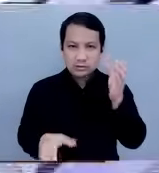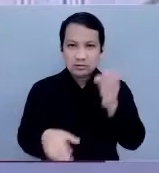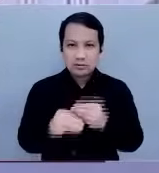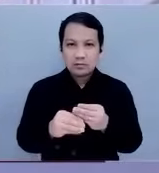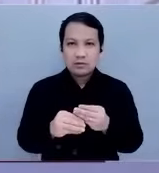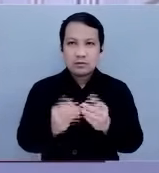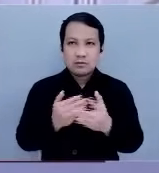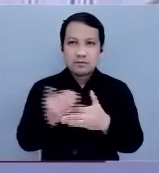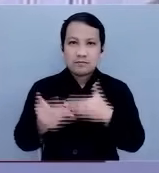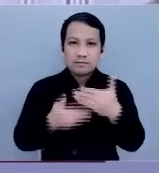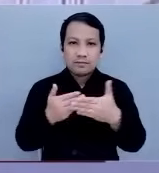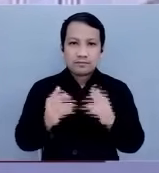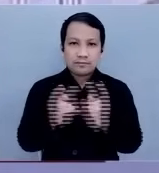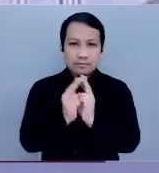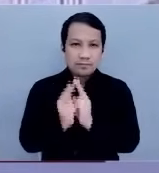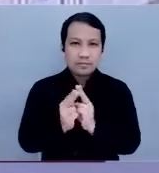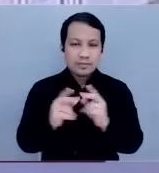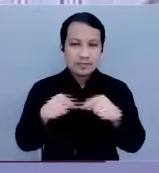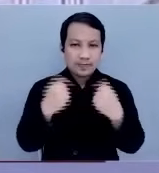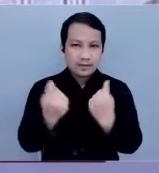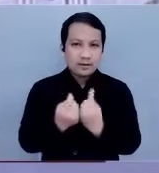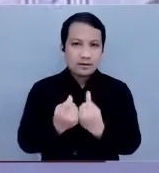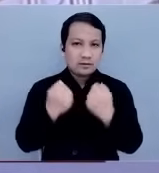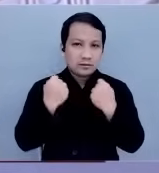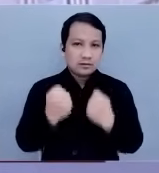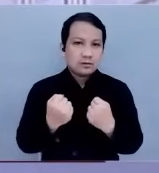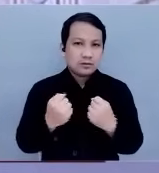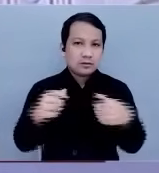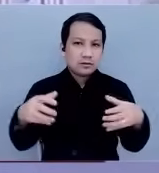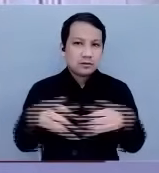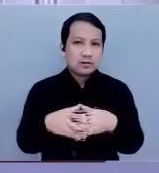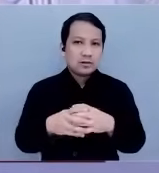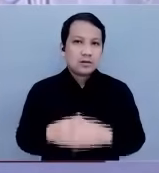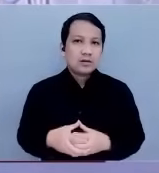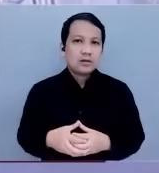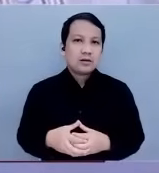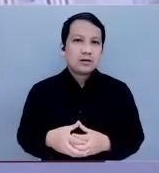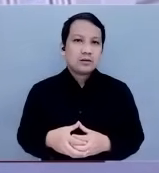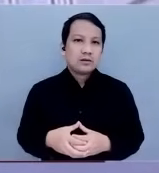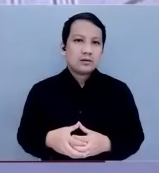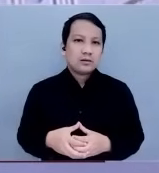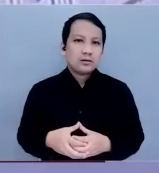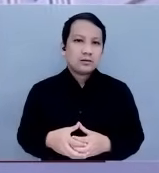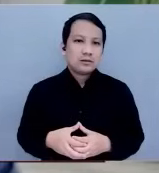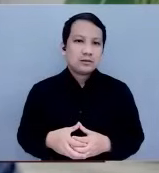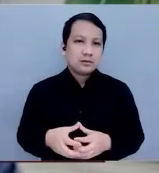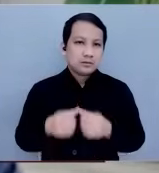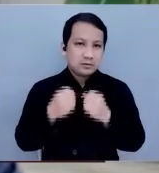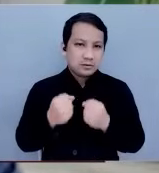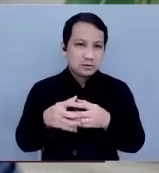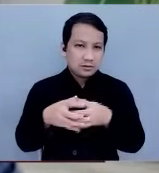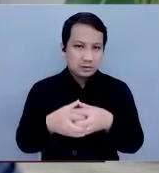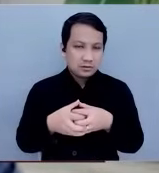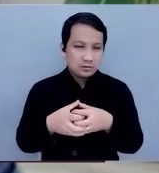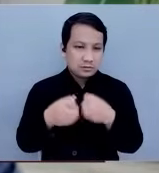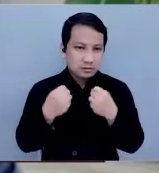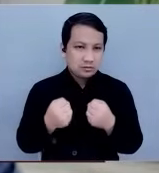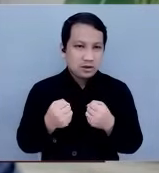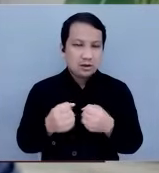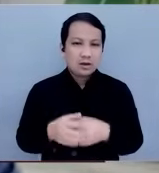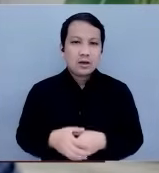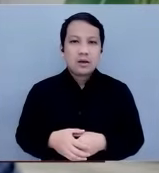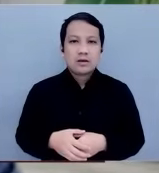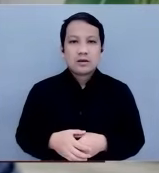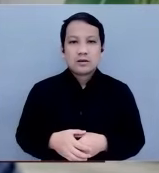pagsubok ang uni team bagamat nananatili itong buo hindi sila talaga isang solid and monolithic block ah na yung